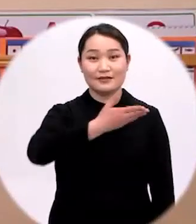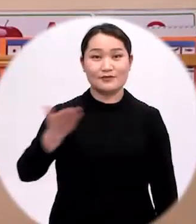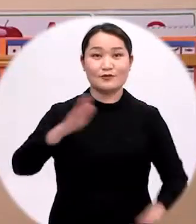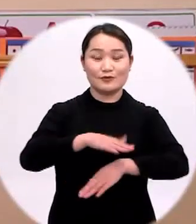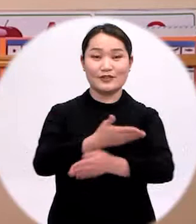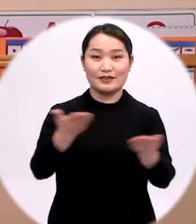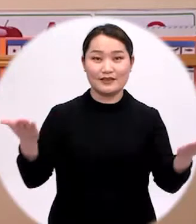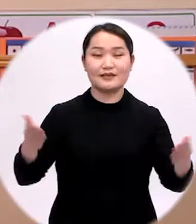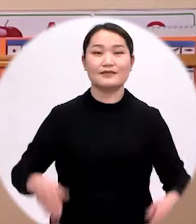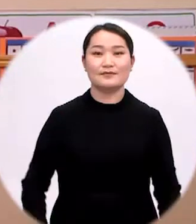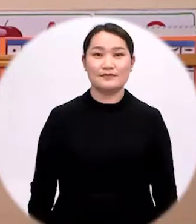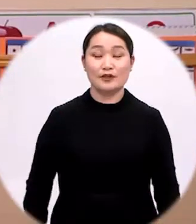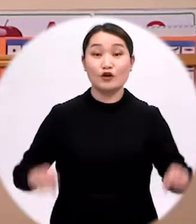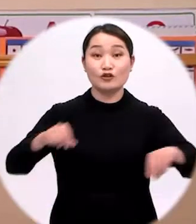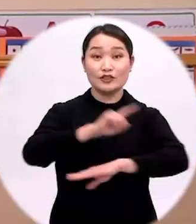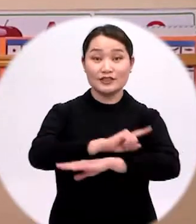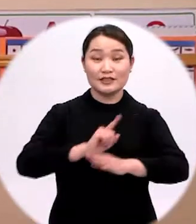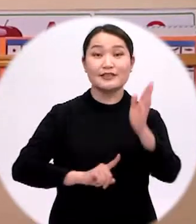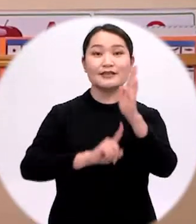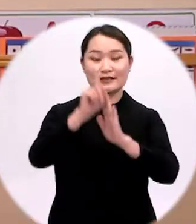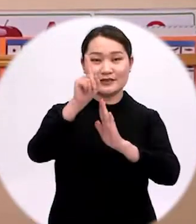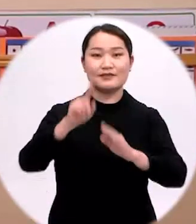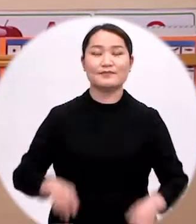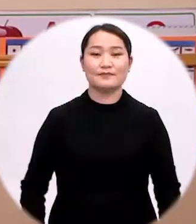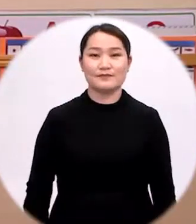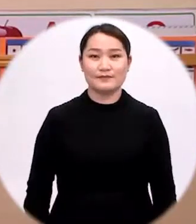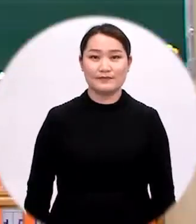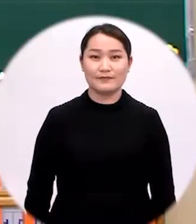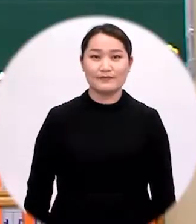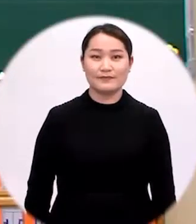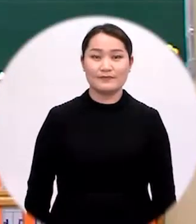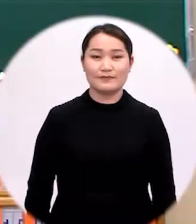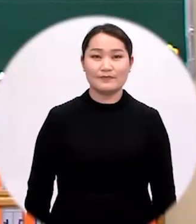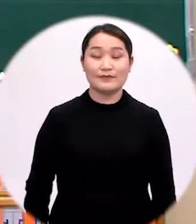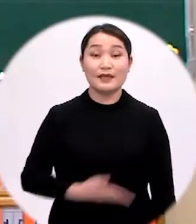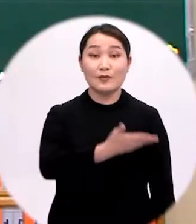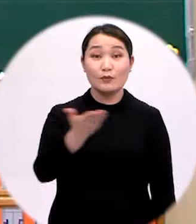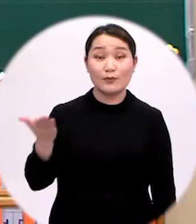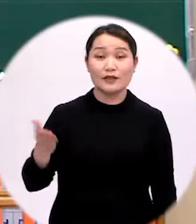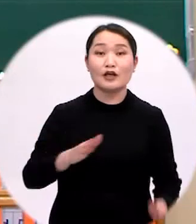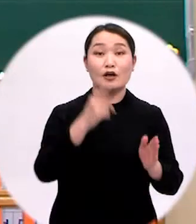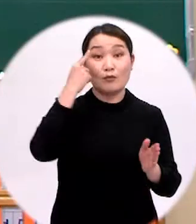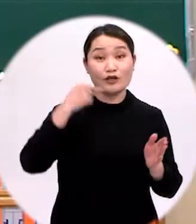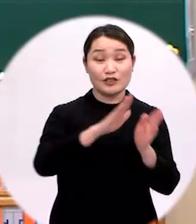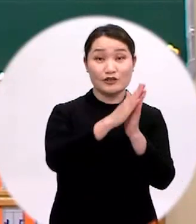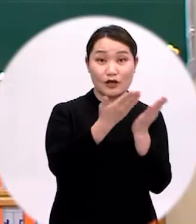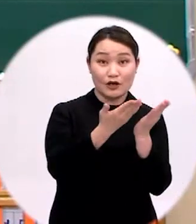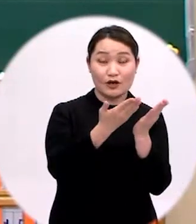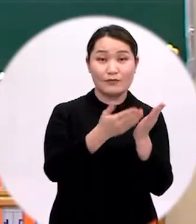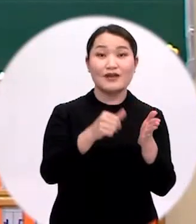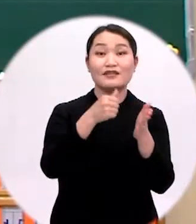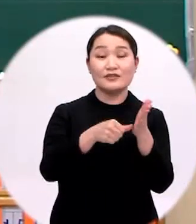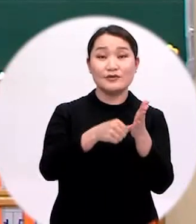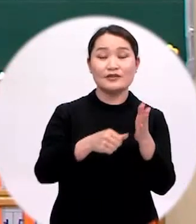Сайн бацхан хүүхдүүд ээ. Өнөөдрийн хичээл эхлэхэд бэлэн болсон байна. Та бүхэн маань Монгол хэлний сурагчид